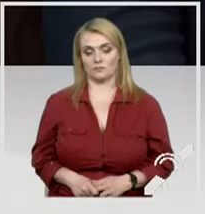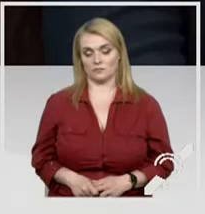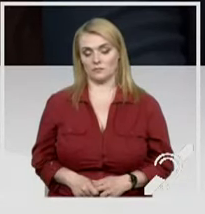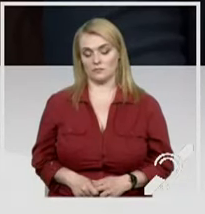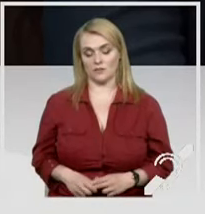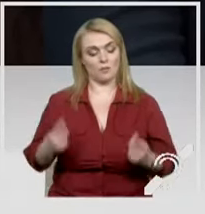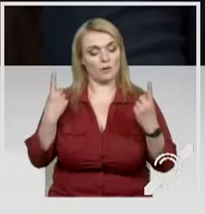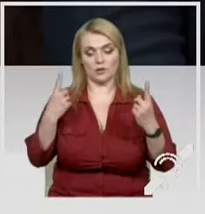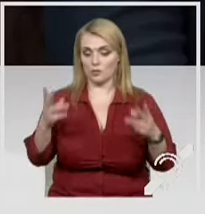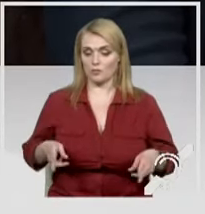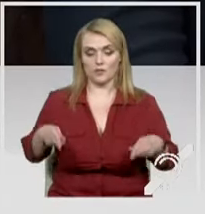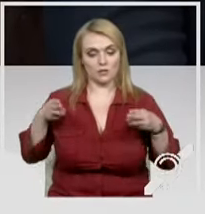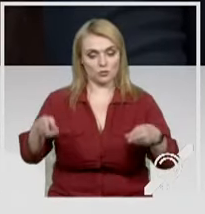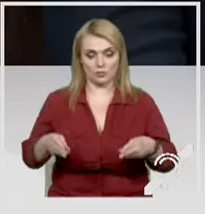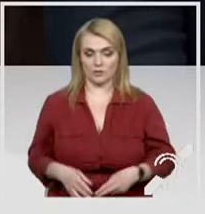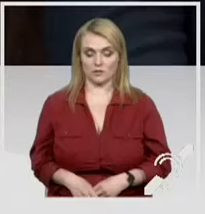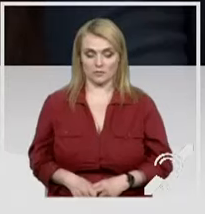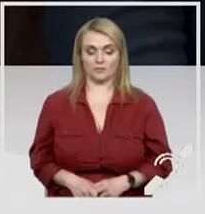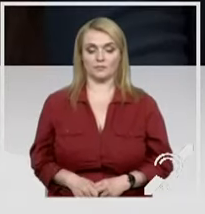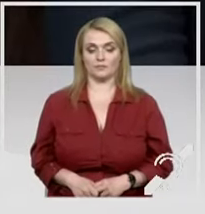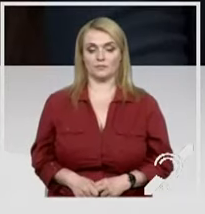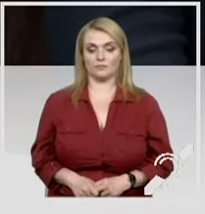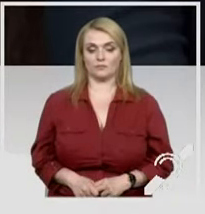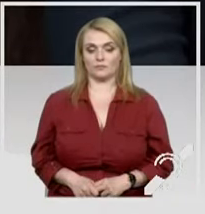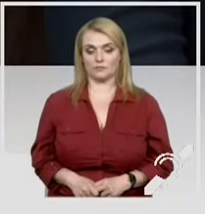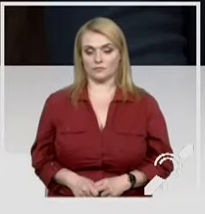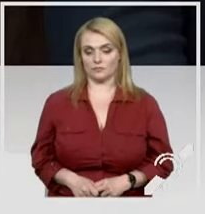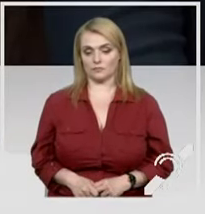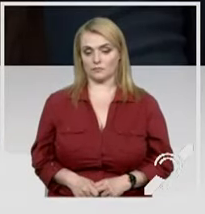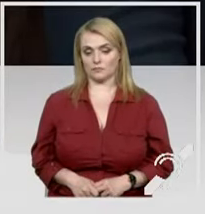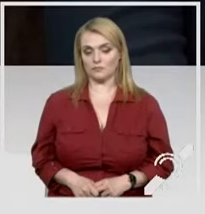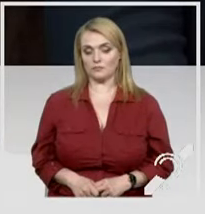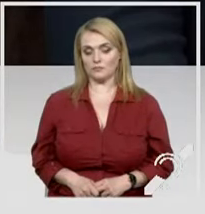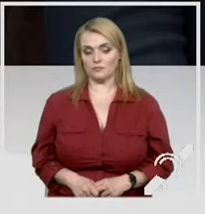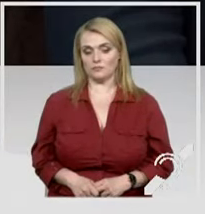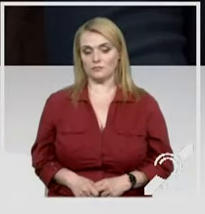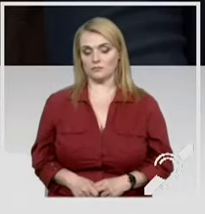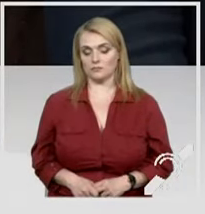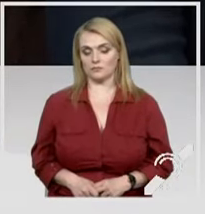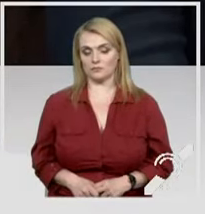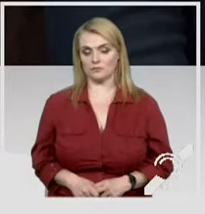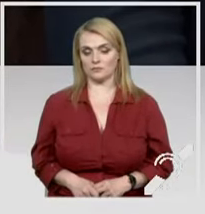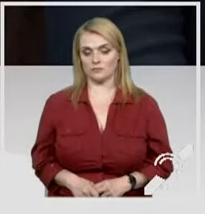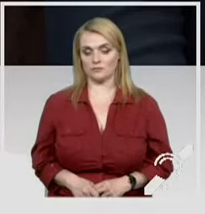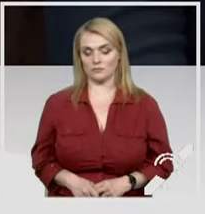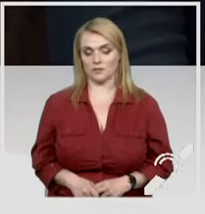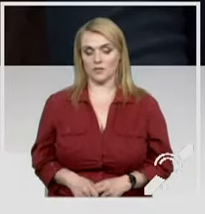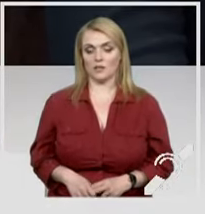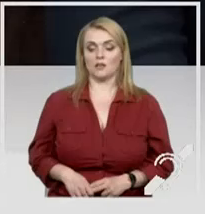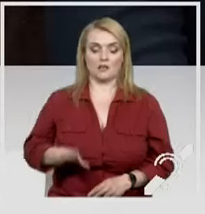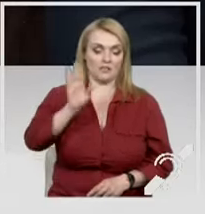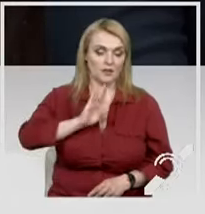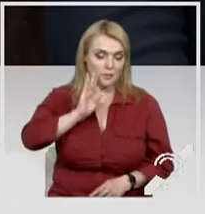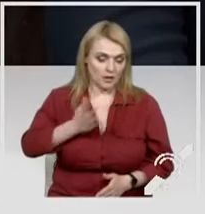infracțiune ce reprezintă violență bazată pe gen, o infracțiune care este comisă asupra unei femei, deoarece este